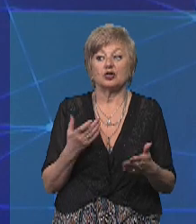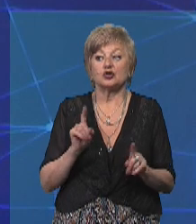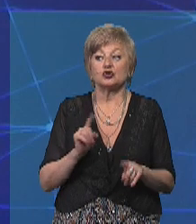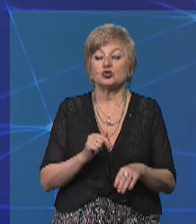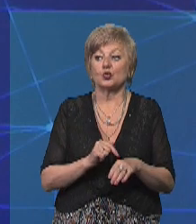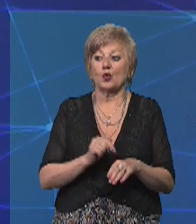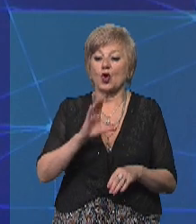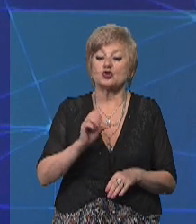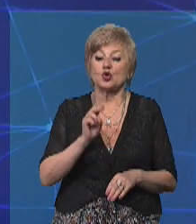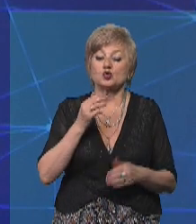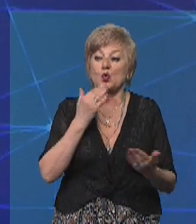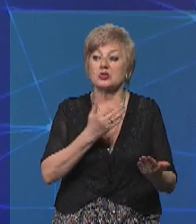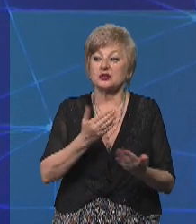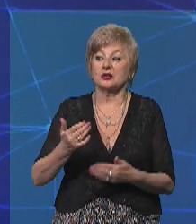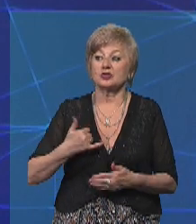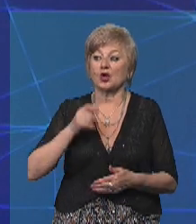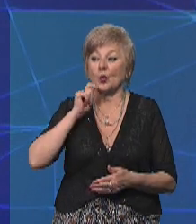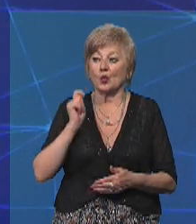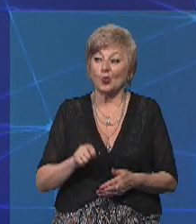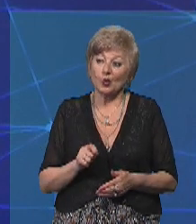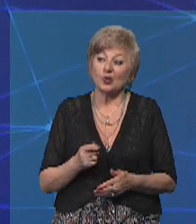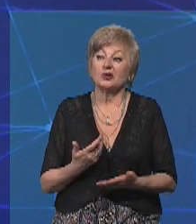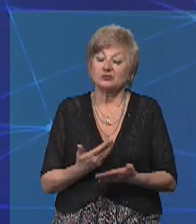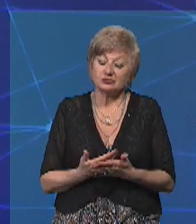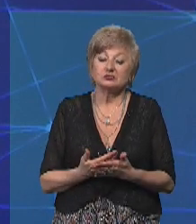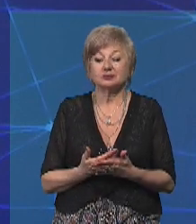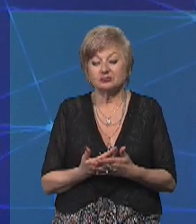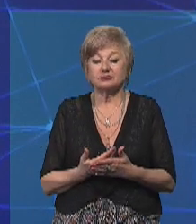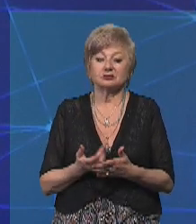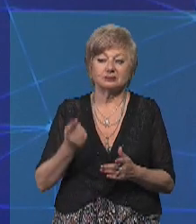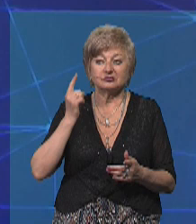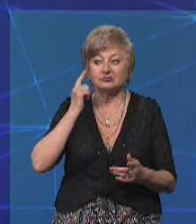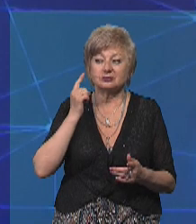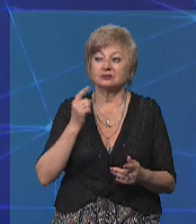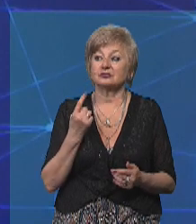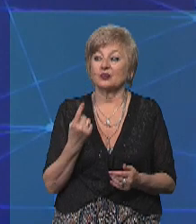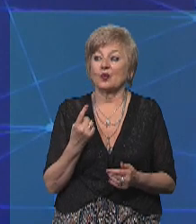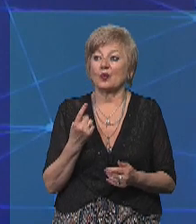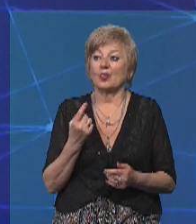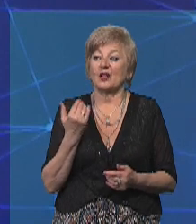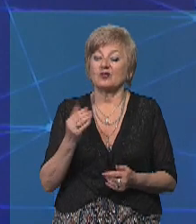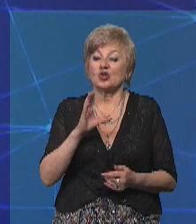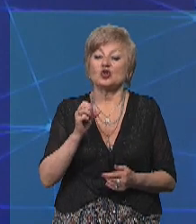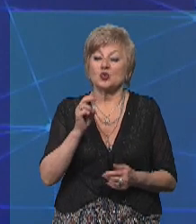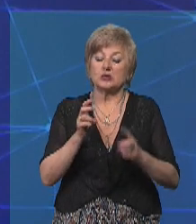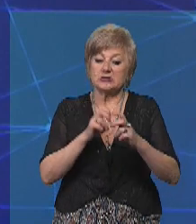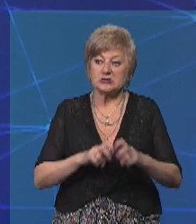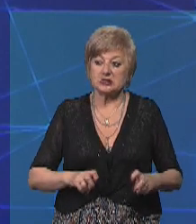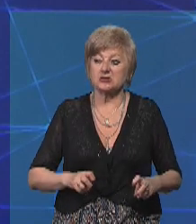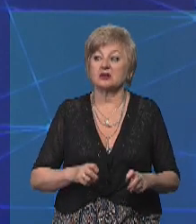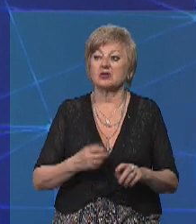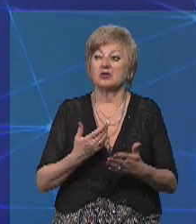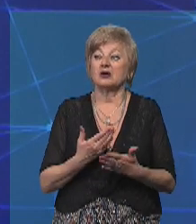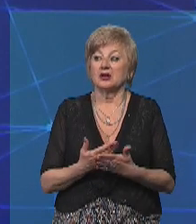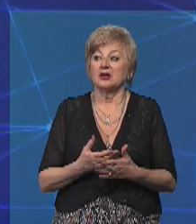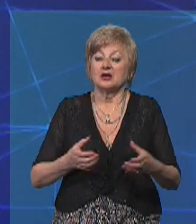стосується соціології, то в нашій країні це більше маніпулятивна технологія. Зокрема, одна зі згаданих вами соціологів, вона є упередженою проти